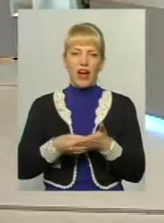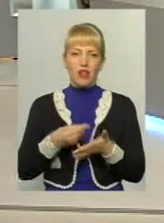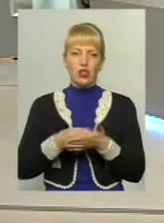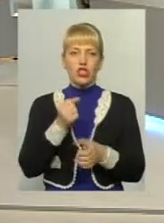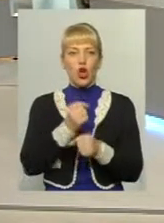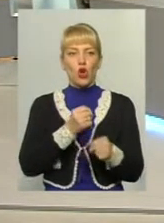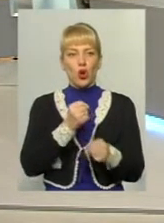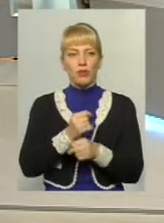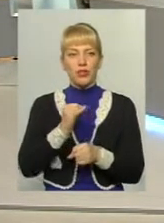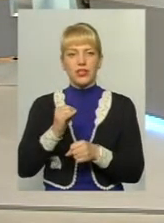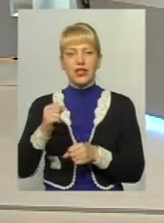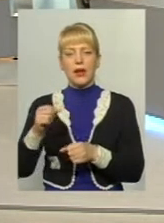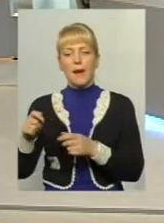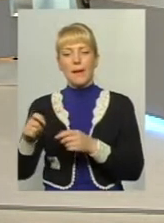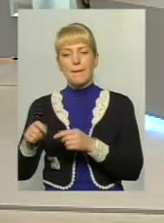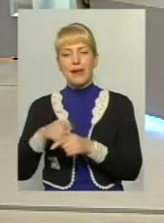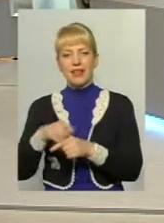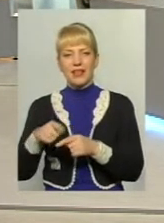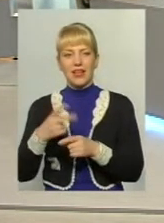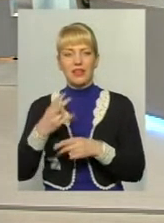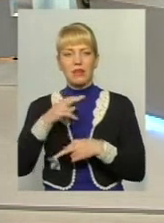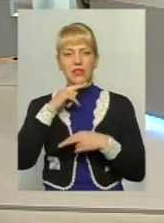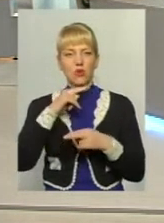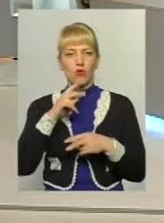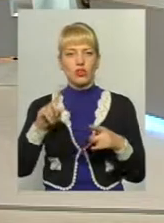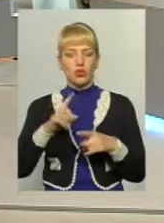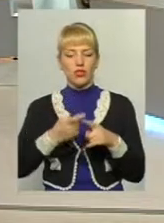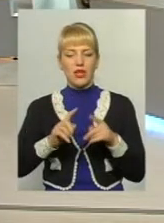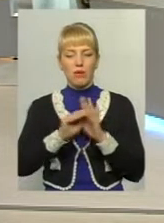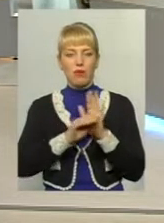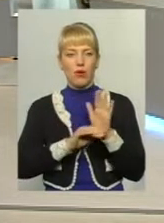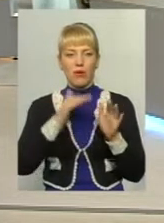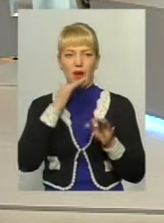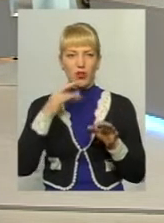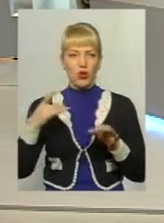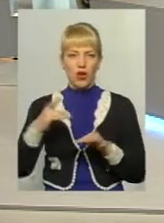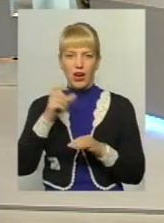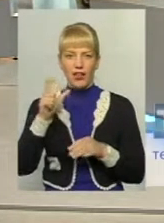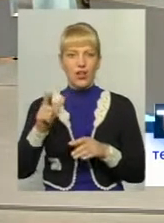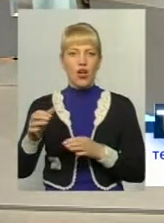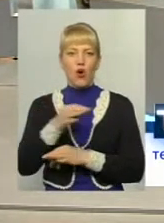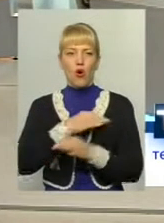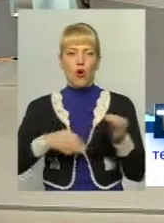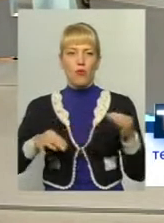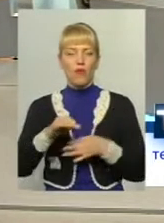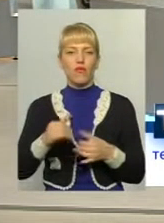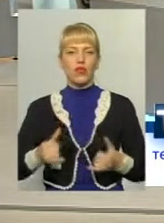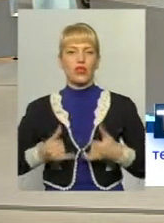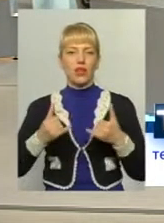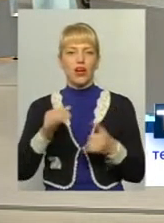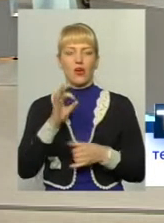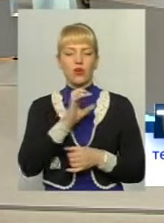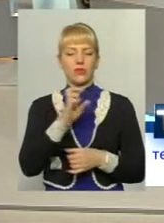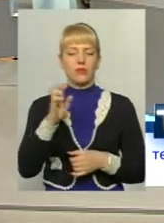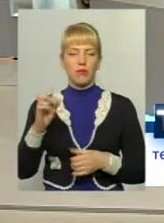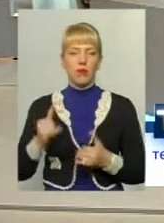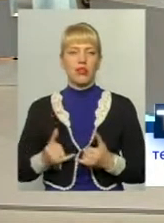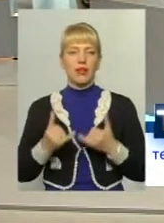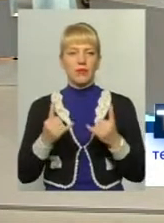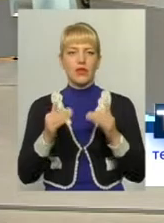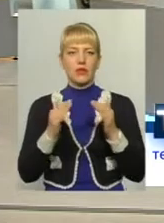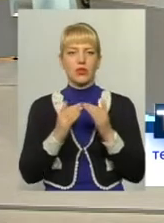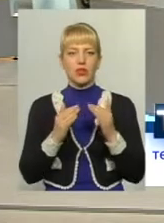І третє – це заключити договір з підрядною організацією, і після цього вони отримують відшкодування 50% від вартості